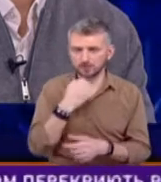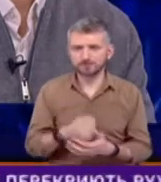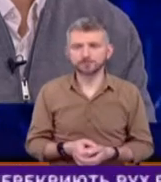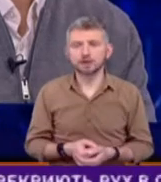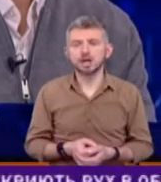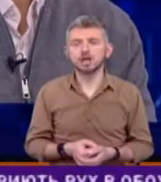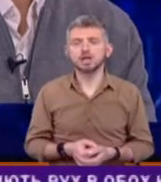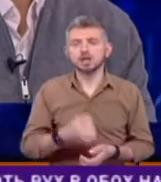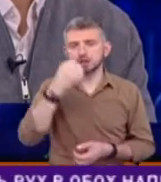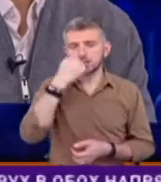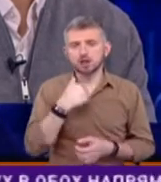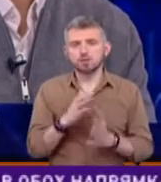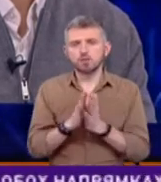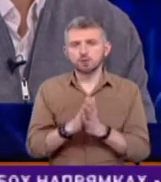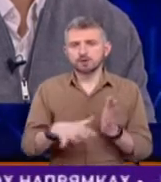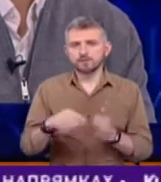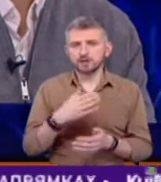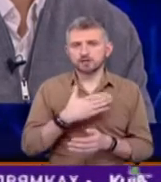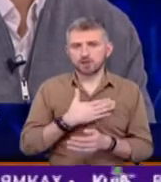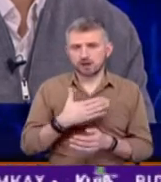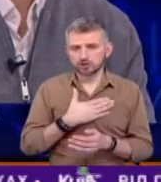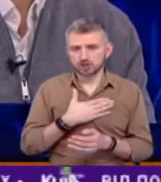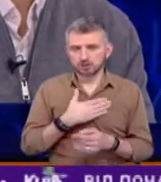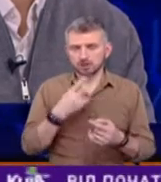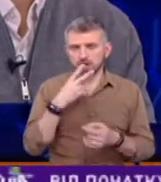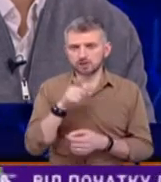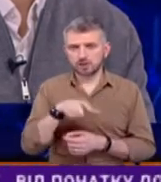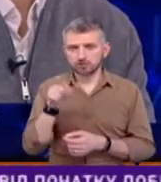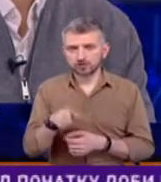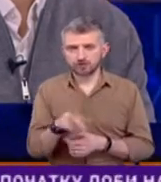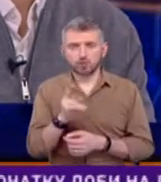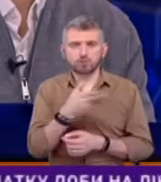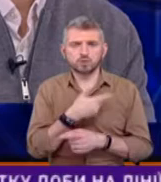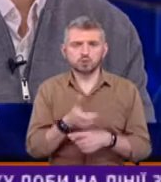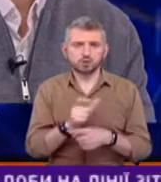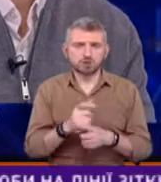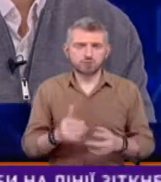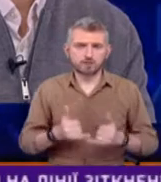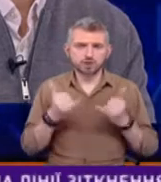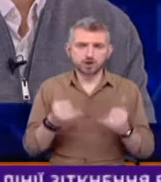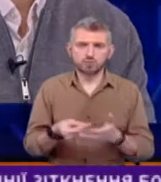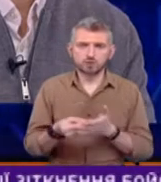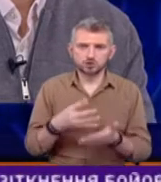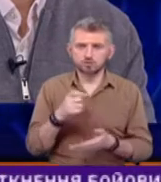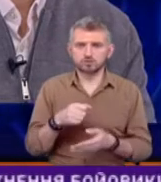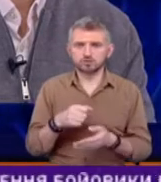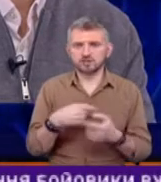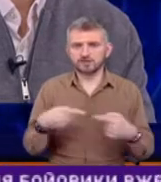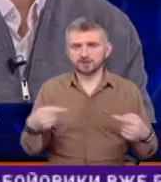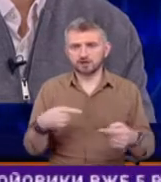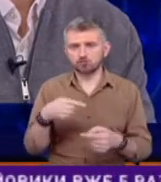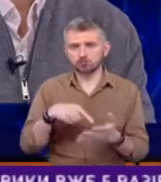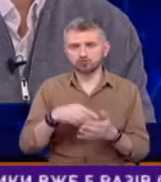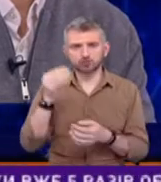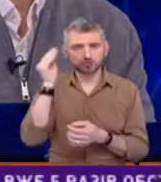Дякую, пане Ігоре. Я би просив всіх наших глядачів, яких ми дуже поважаємо і цінуємо за всякчас точку